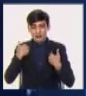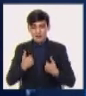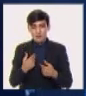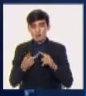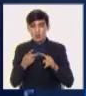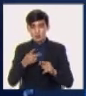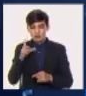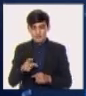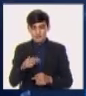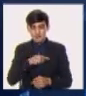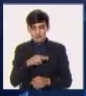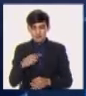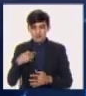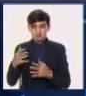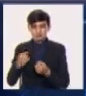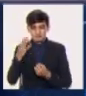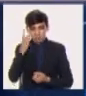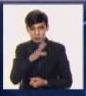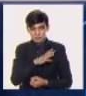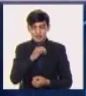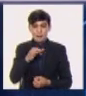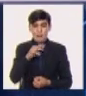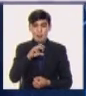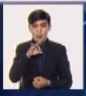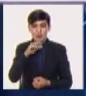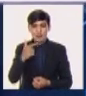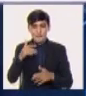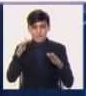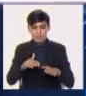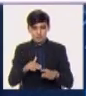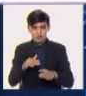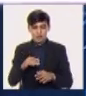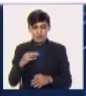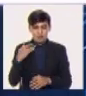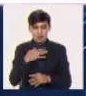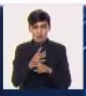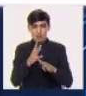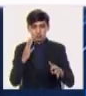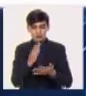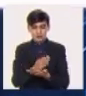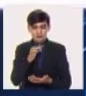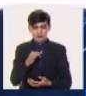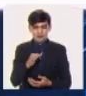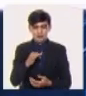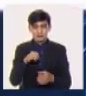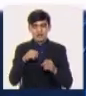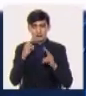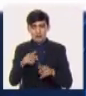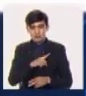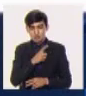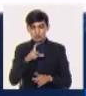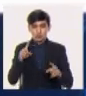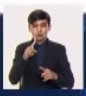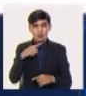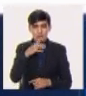келгендер. Қайтыс болғандардың морг алдындағы ұзын сонар кезегіне қатысты патологтар не